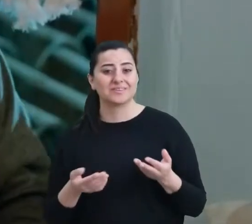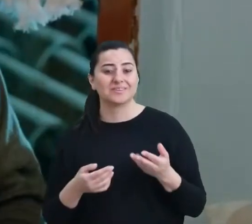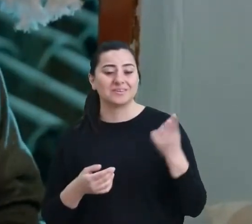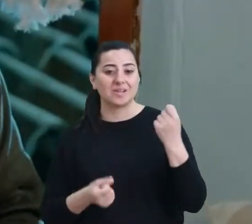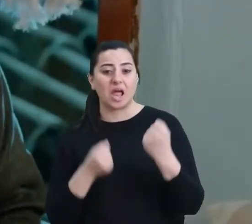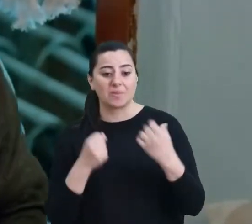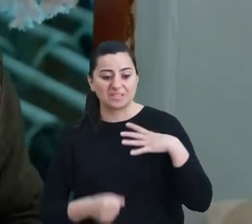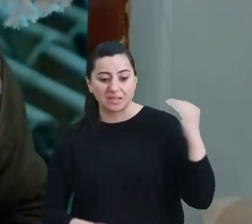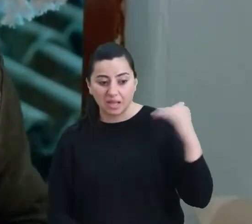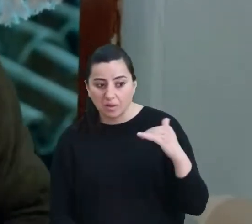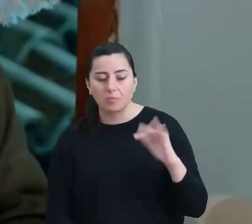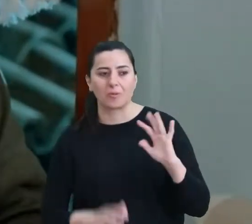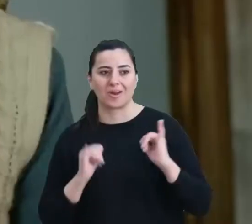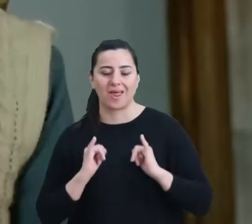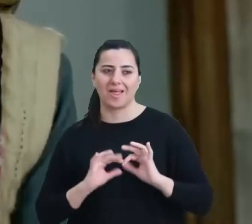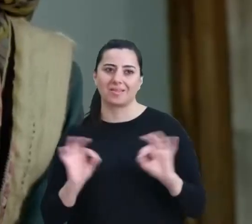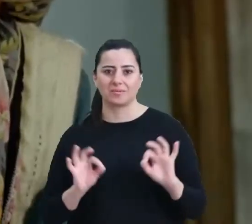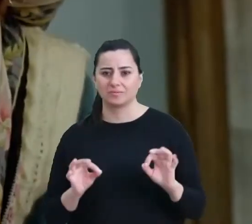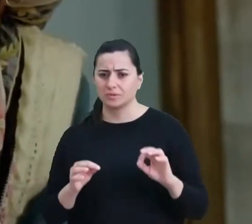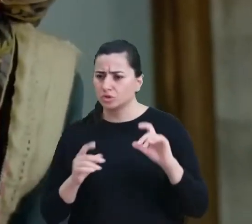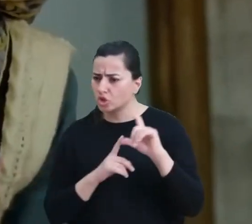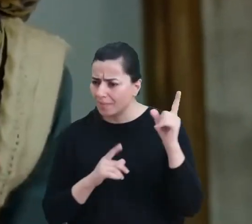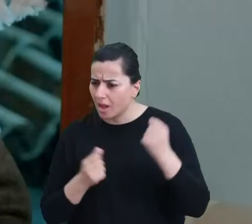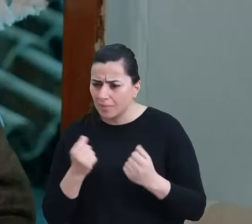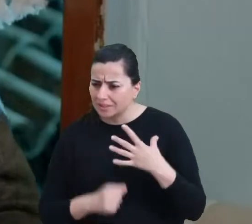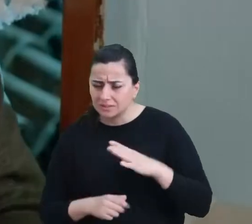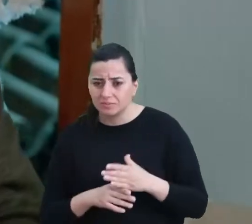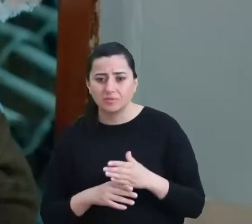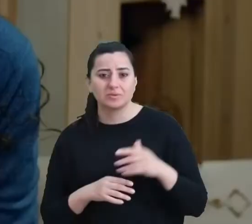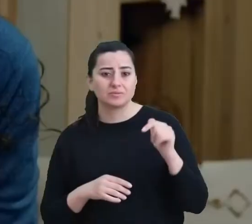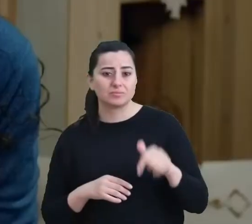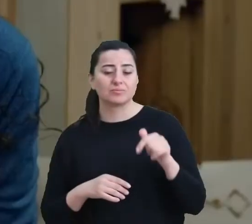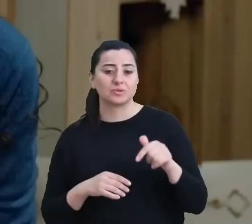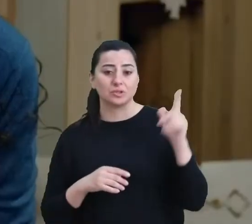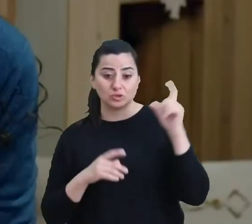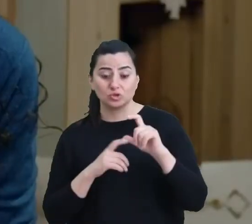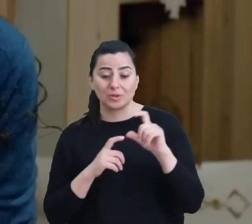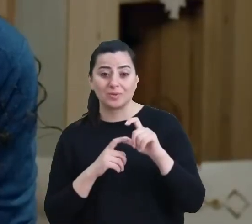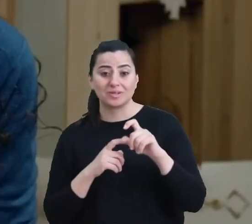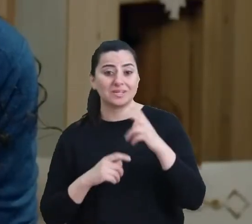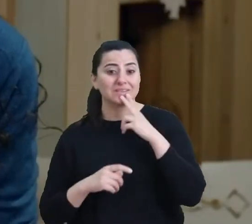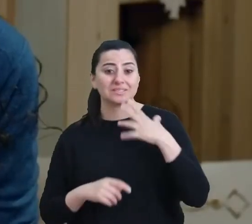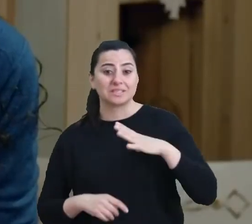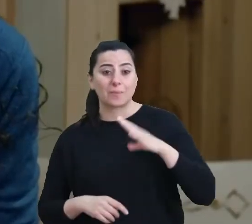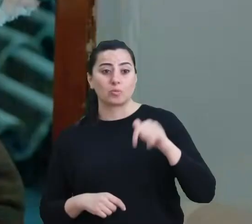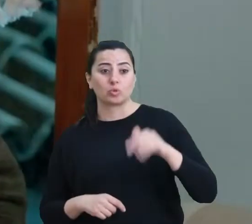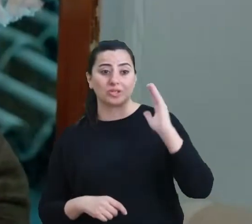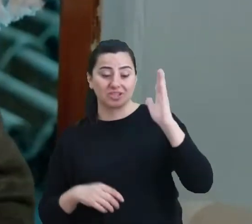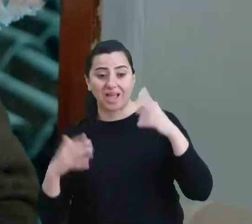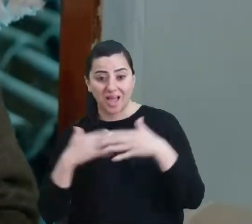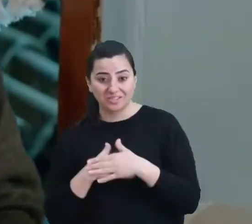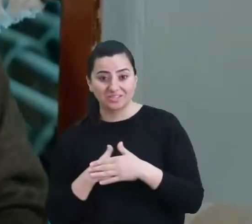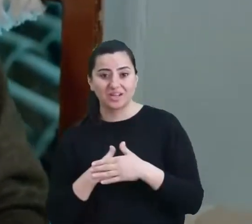araba isteme gelmedi ya. Ondan yırttım. Süleyman mı? He. MacGyver Süleyman. Tek kız istemeye gideceklermiş